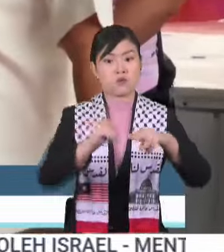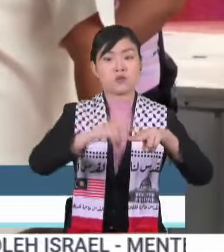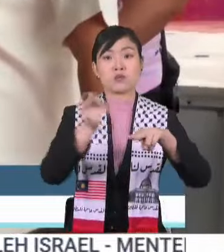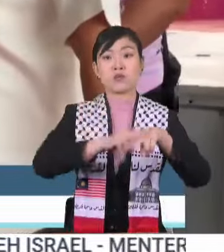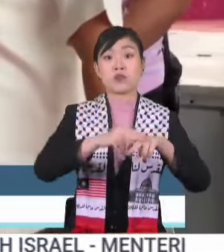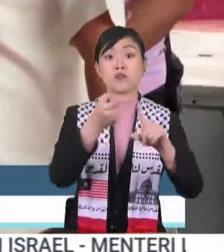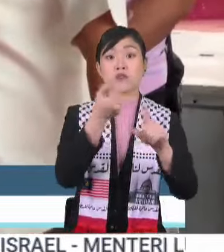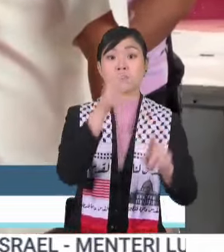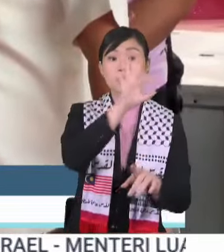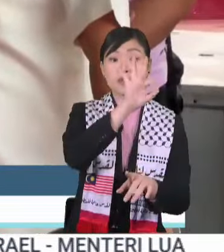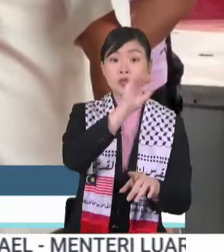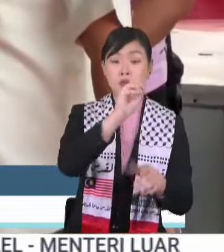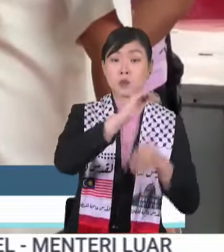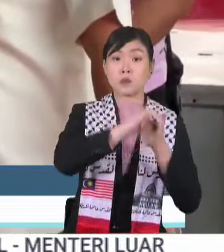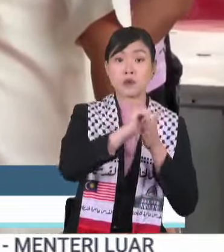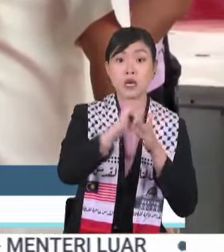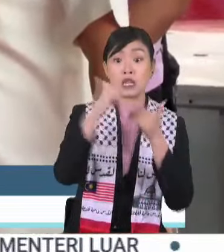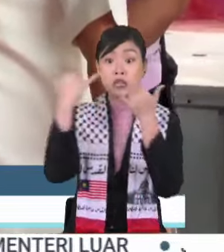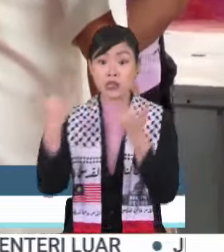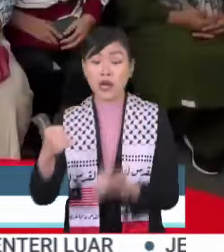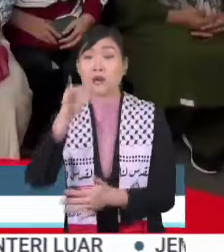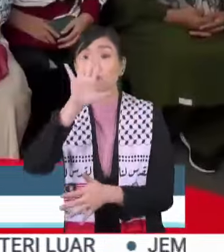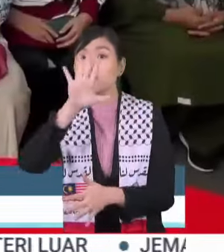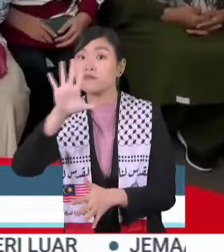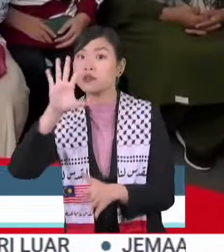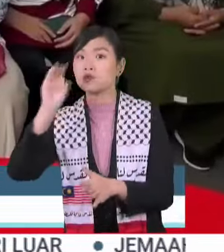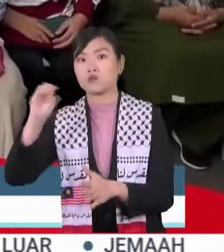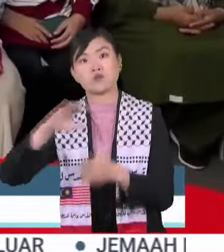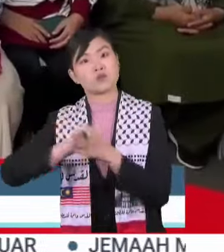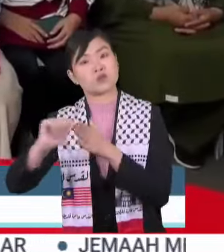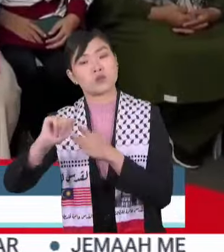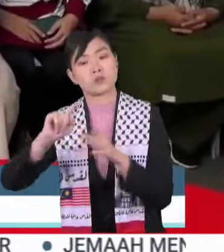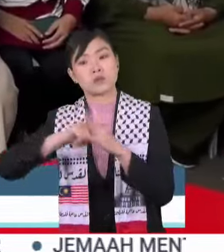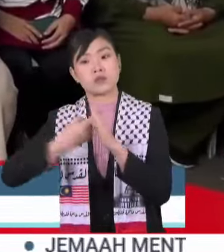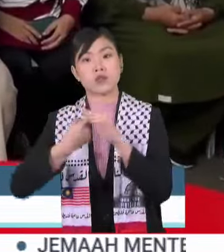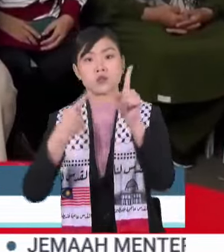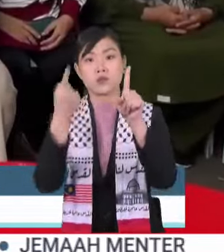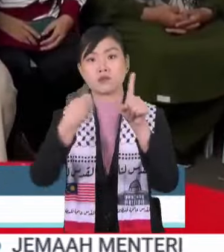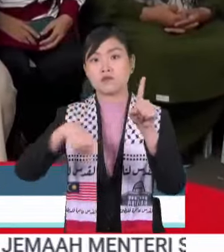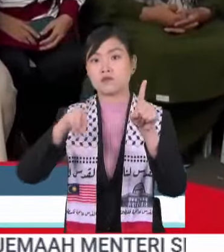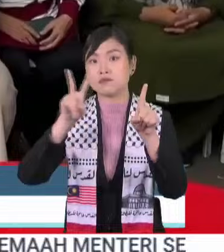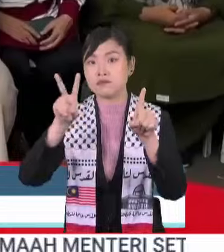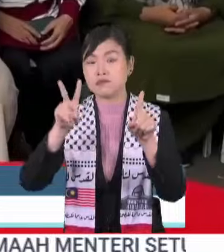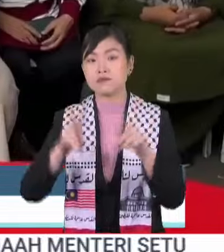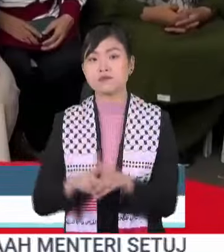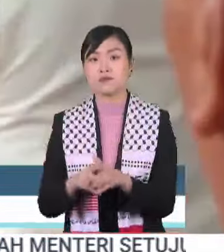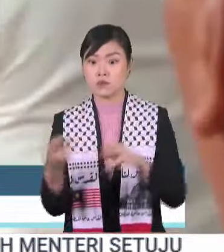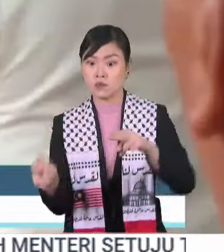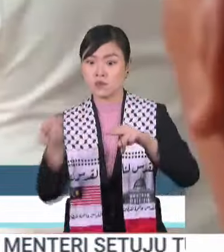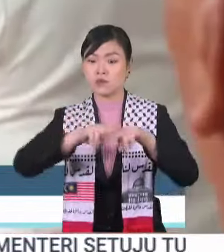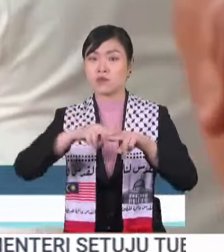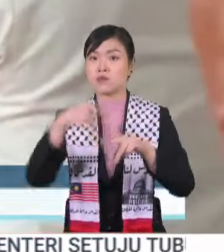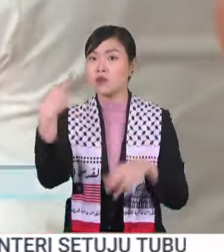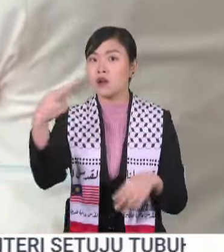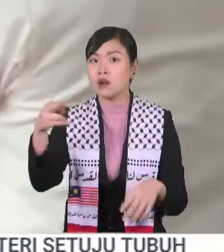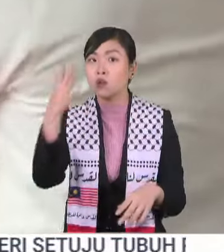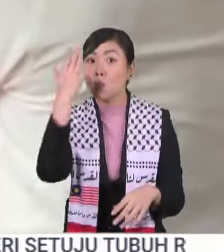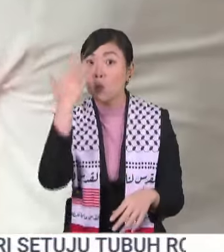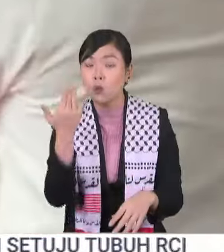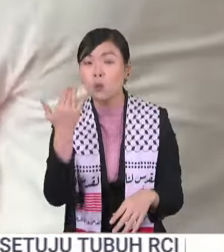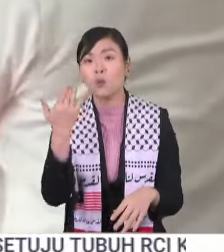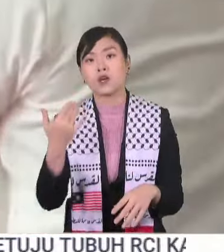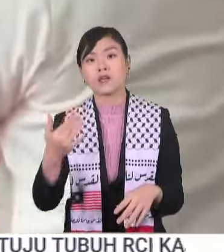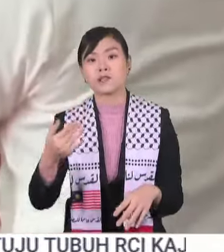r0 kepada 550 yang dijangka berkuat kuasa 1 Februari ini kenaikan sewa dipercayai selepas Medan